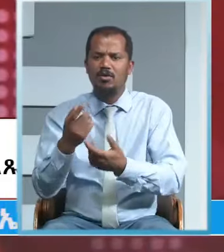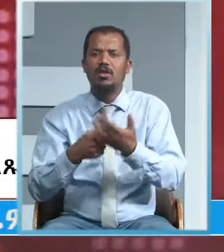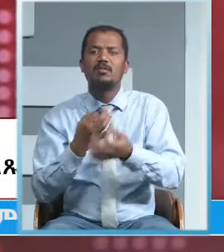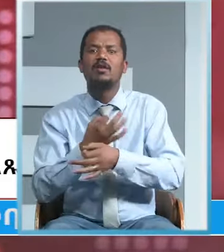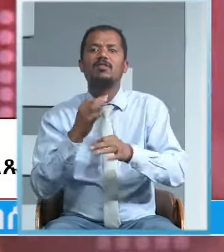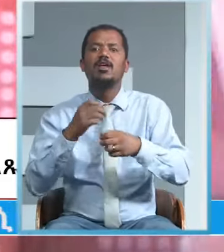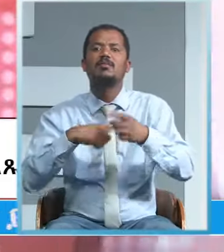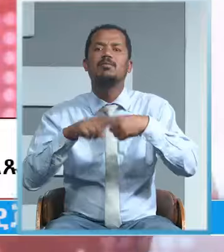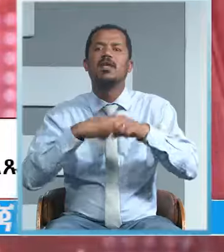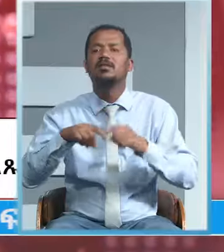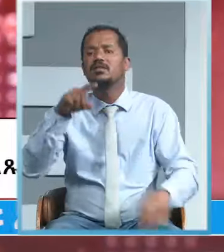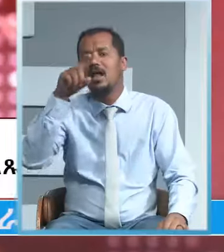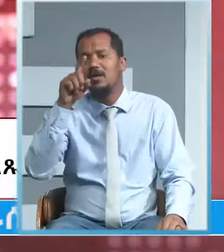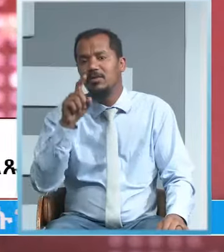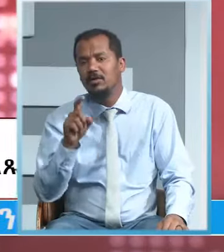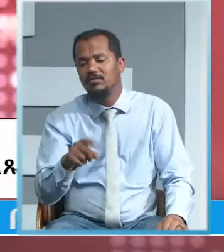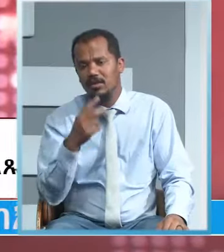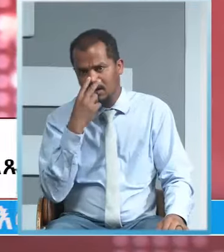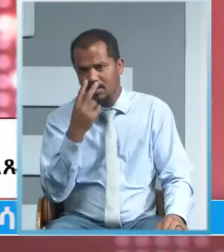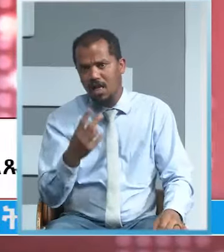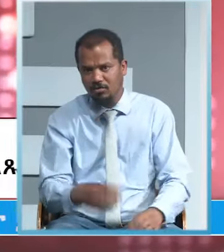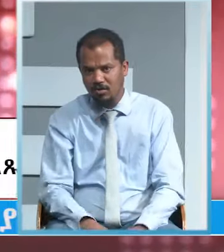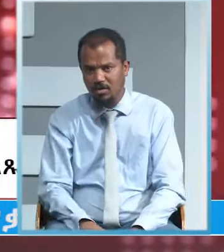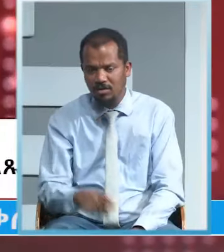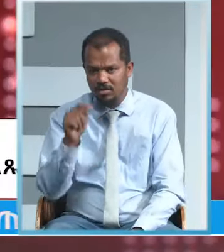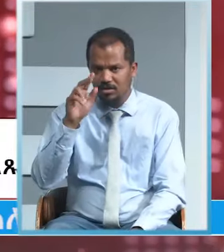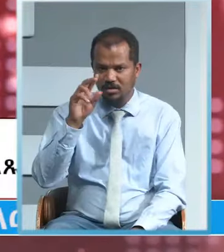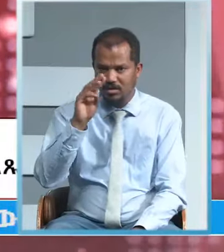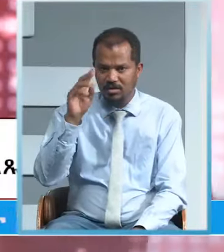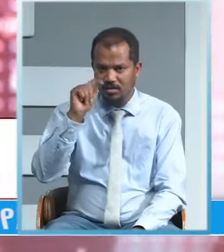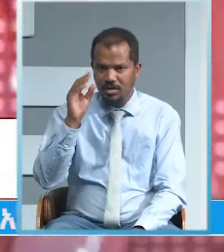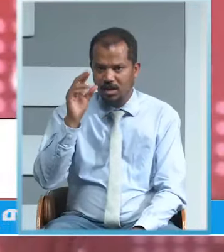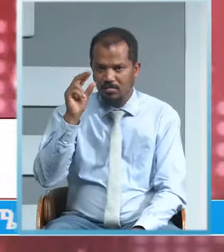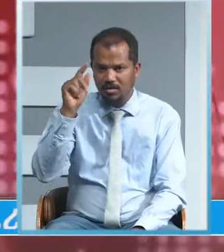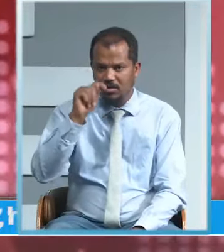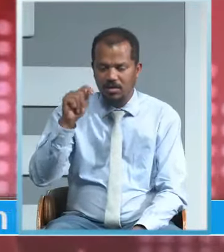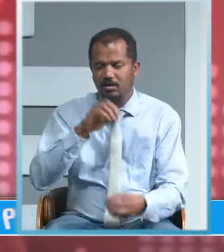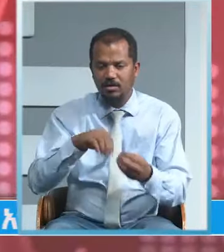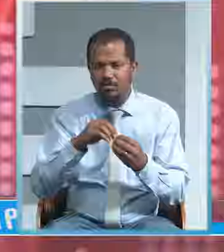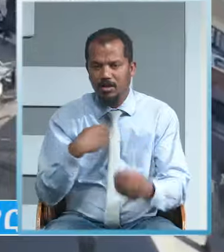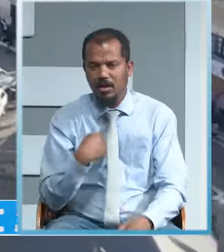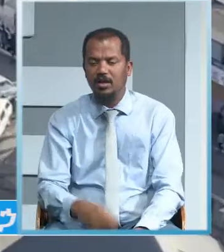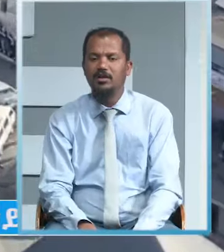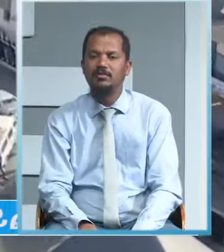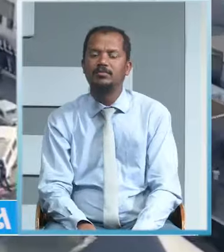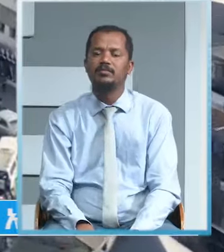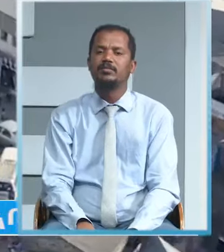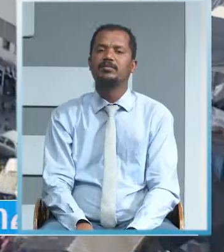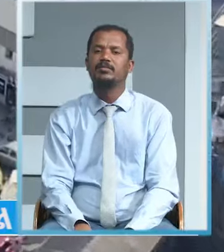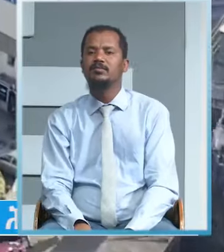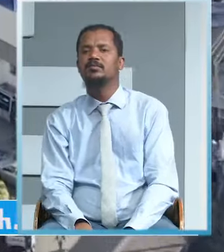ማምጣት እንደሚጠበቅባቸው አመላክተዋል። ትርሲት ሀብቴ ተጨማሪ አላት።